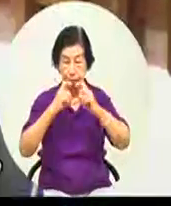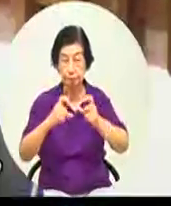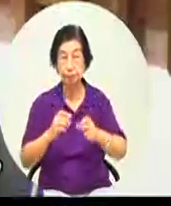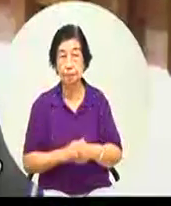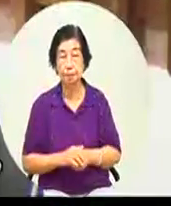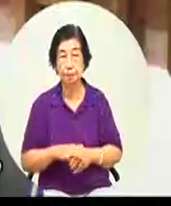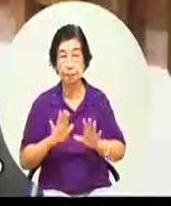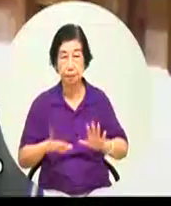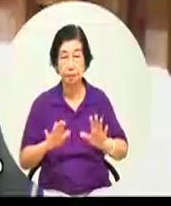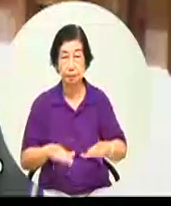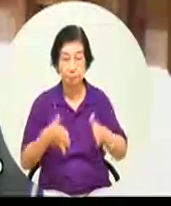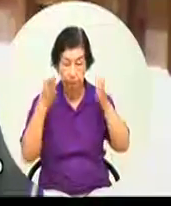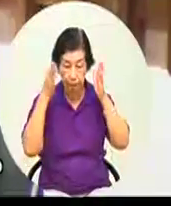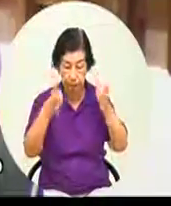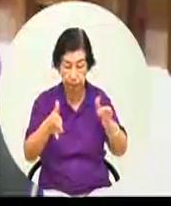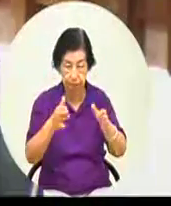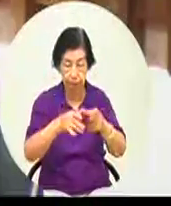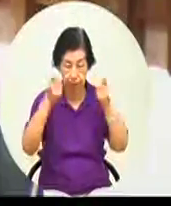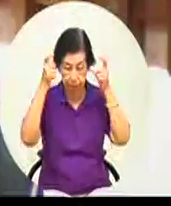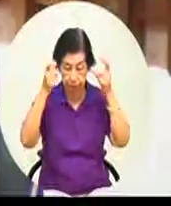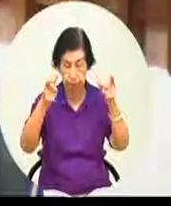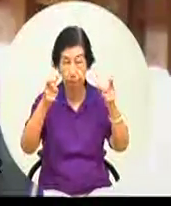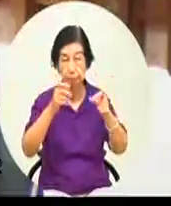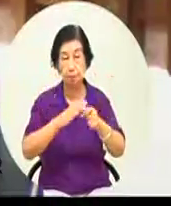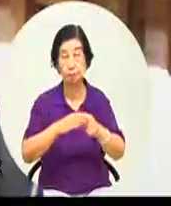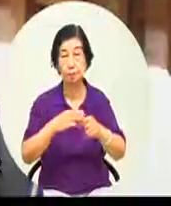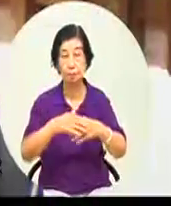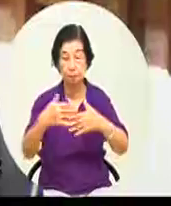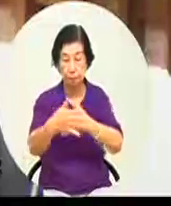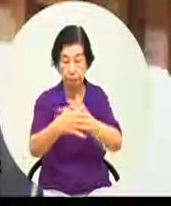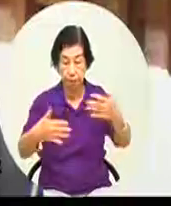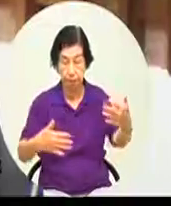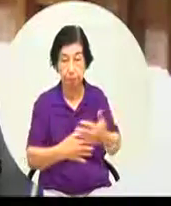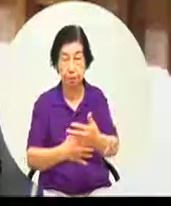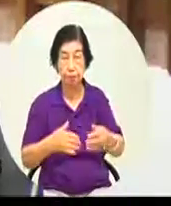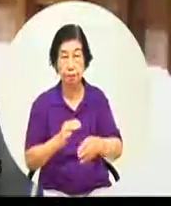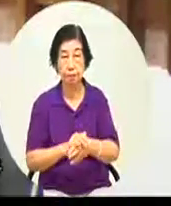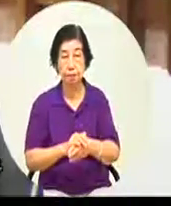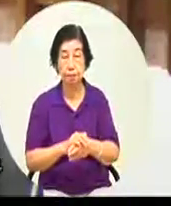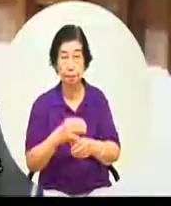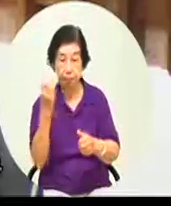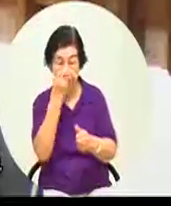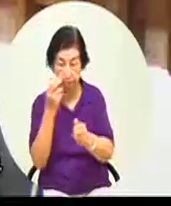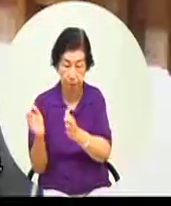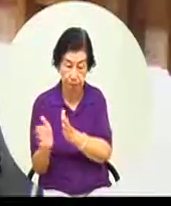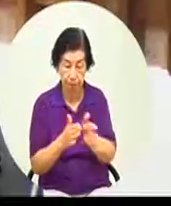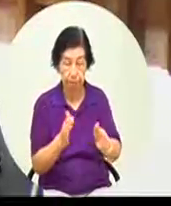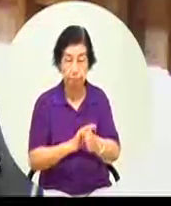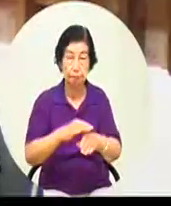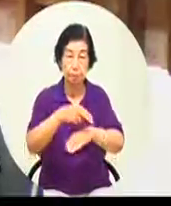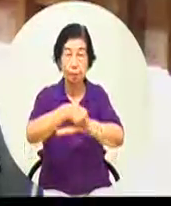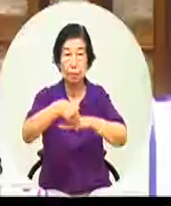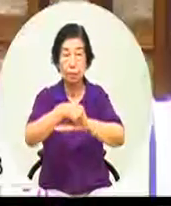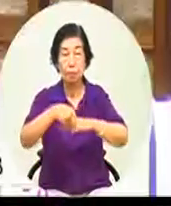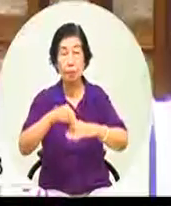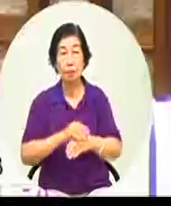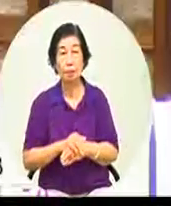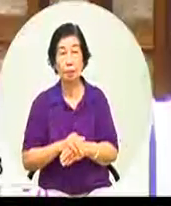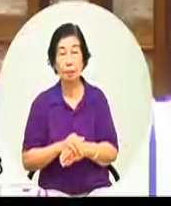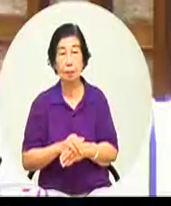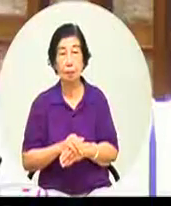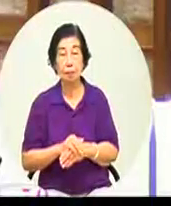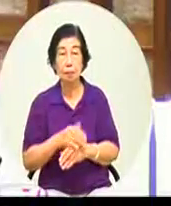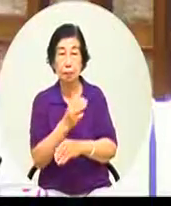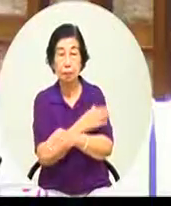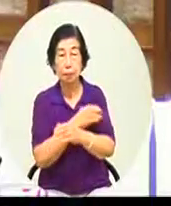整个大高雄地区一个交通的一个管理跟规划我向我们陈局长所